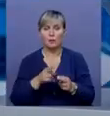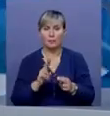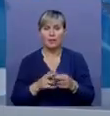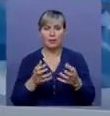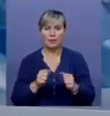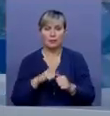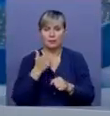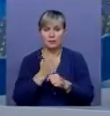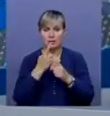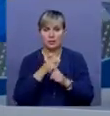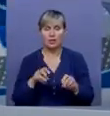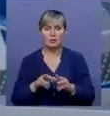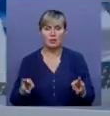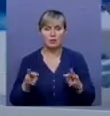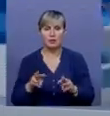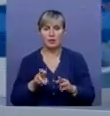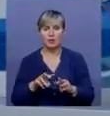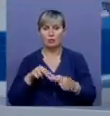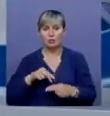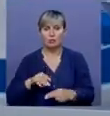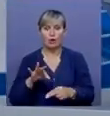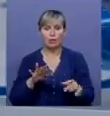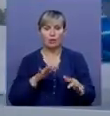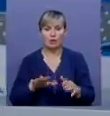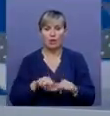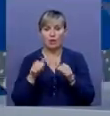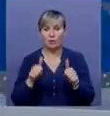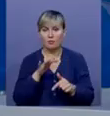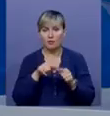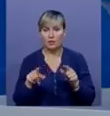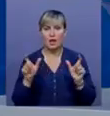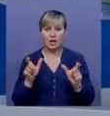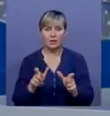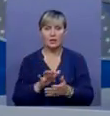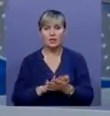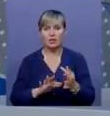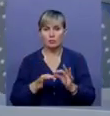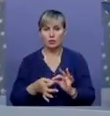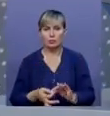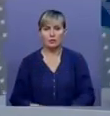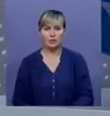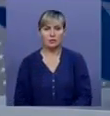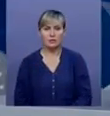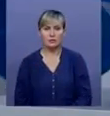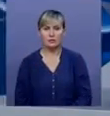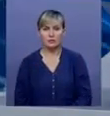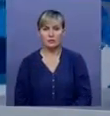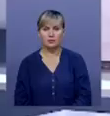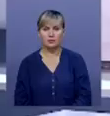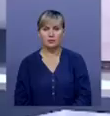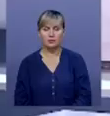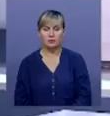минтруда биржа нуром bed of о процедуре оформления выплат на период карантина материал мир и альжанова и